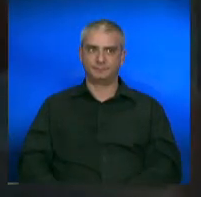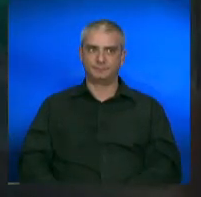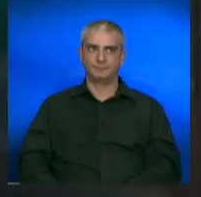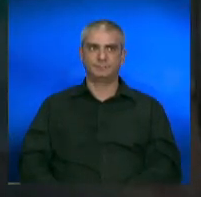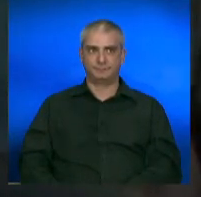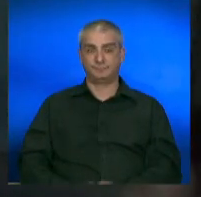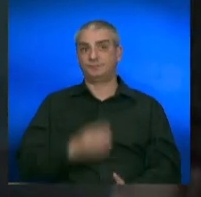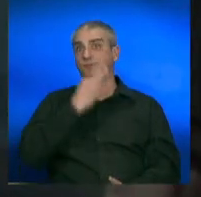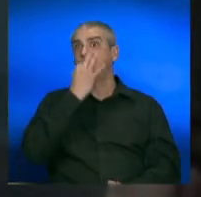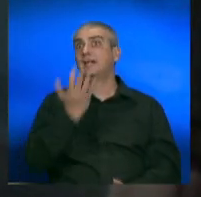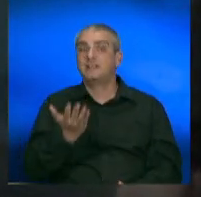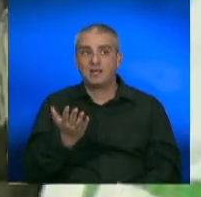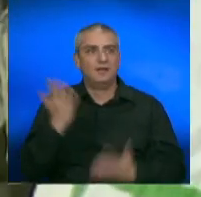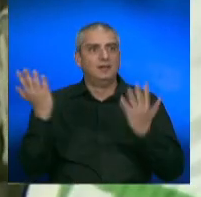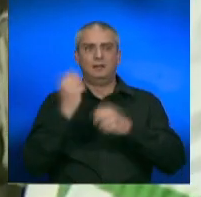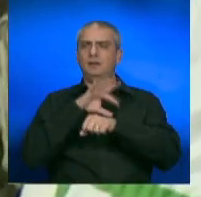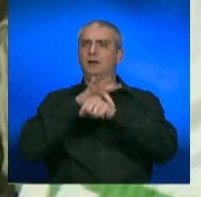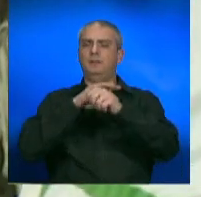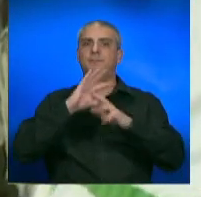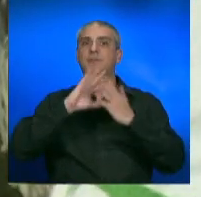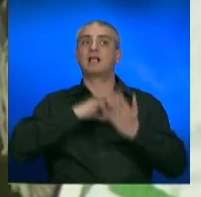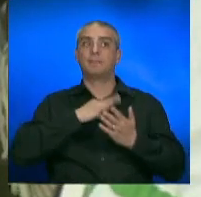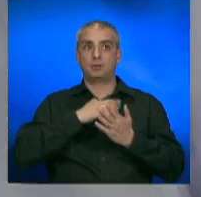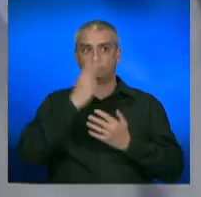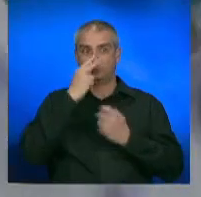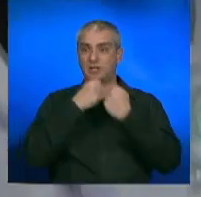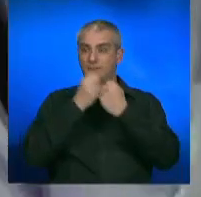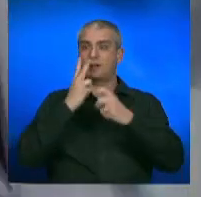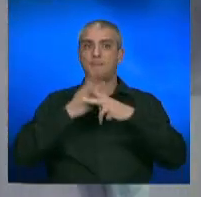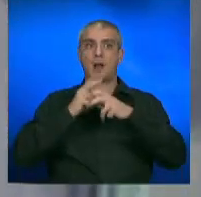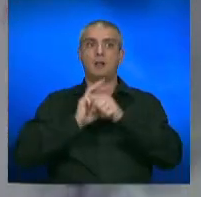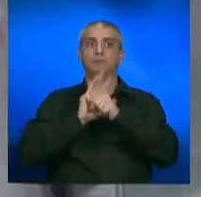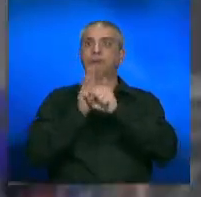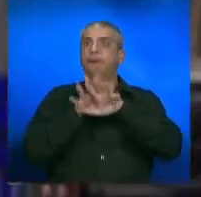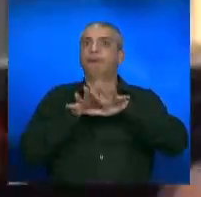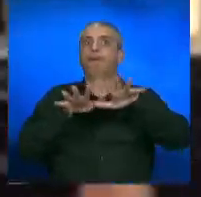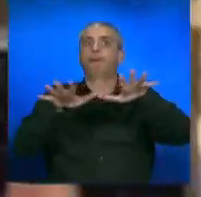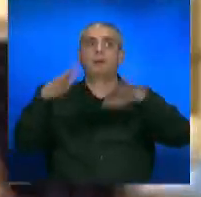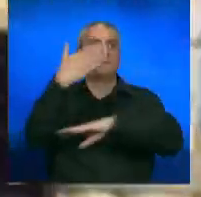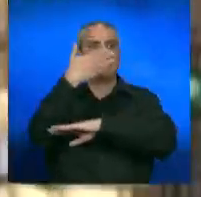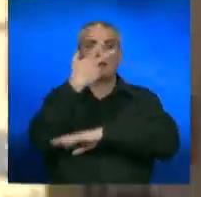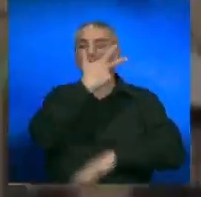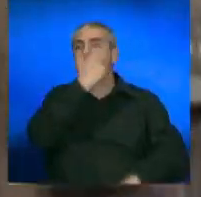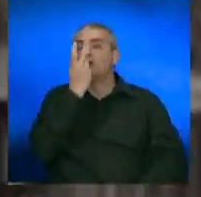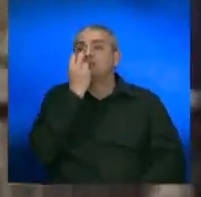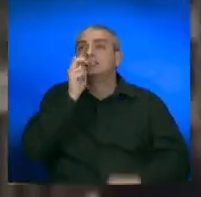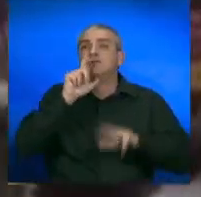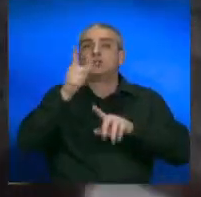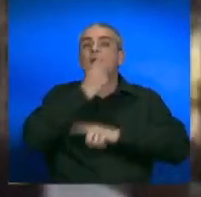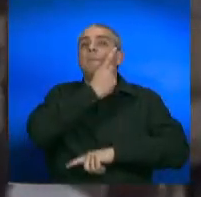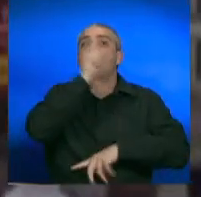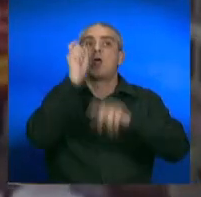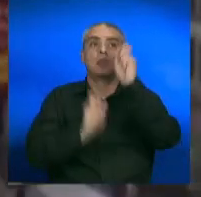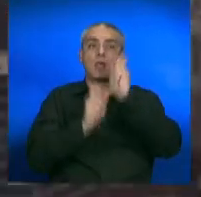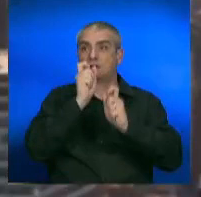הנה חידה. איך מנהלים מערכת בריאות שמנסה להתמודד עם מגפה מתפשטת במדינה של 327 מיליון